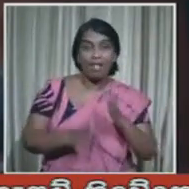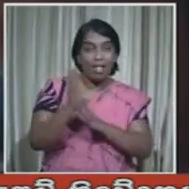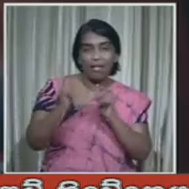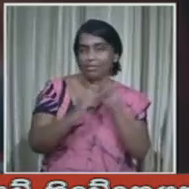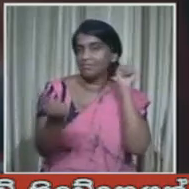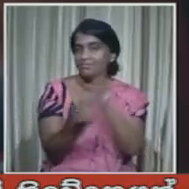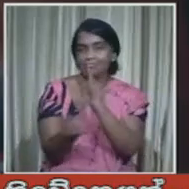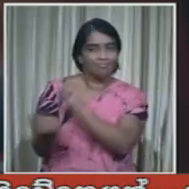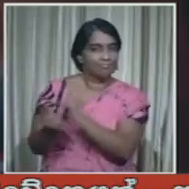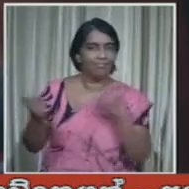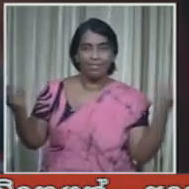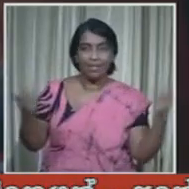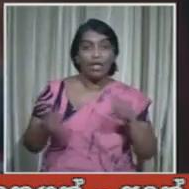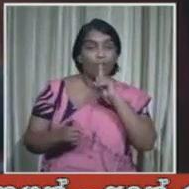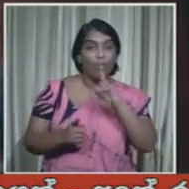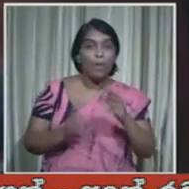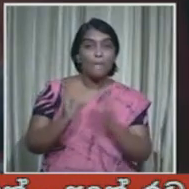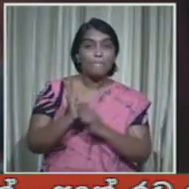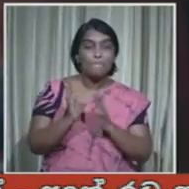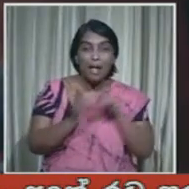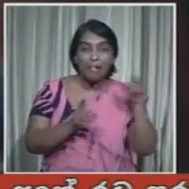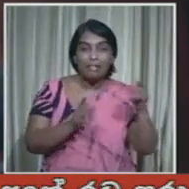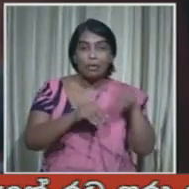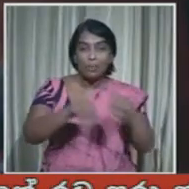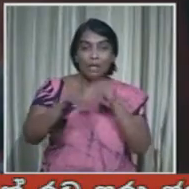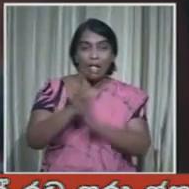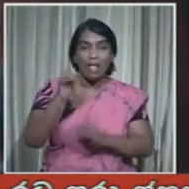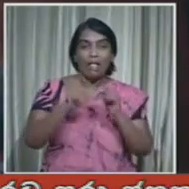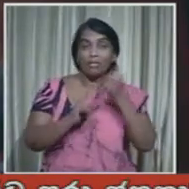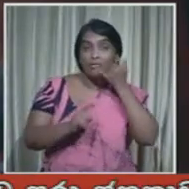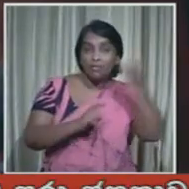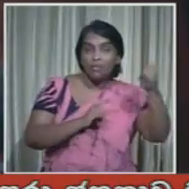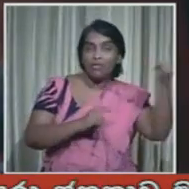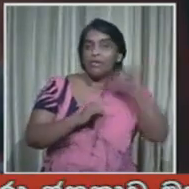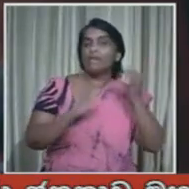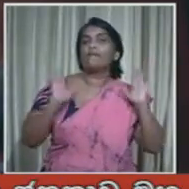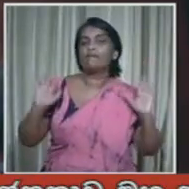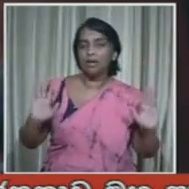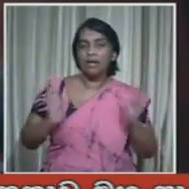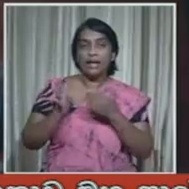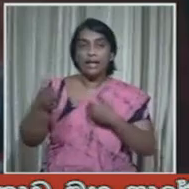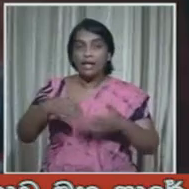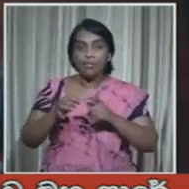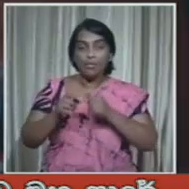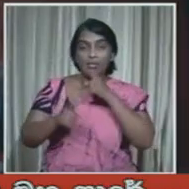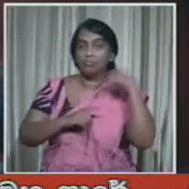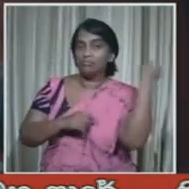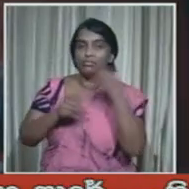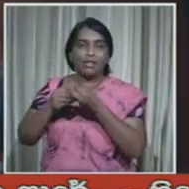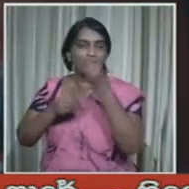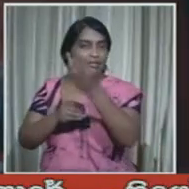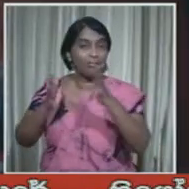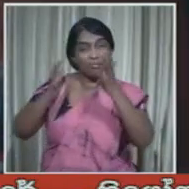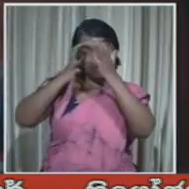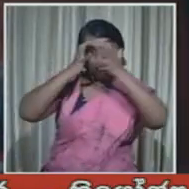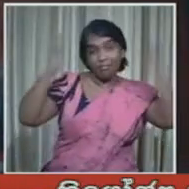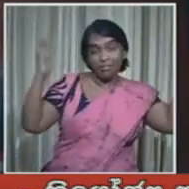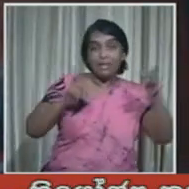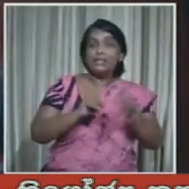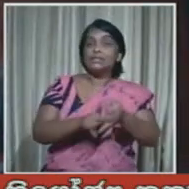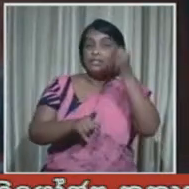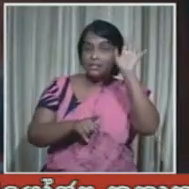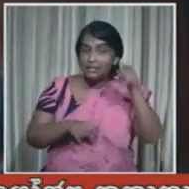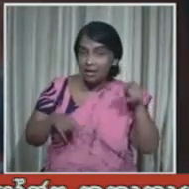නැහැ අඩුමතරම කතා කරේ මහින්දානන්දගේ දුරකථනකට විතරයි මේ ඇමතිවරු කියන කතා කැබිනට් මණ්ඩලේ කතා කරන්න දෙන්නේ නැහැ එහෙම උද්දච්චභාවයෙන් හිටපු